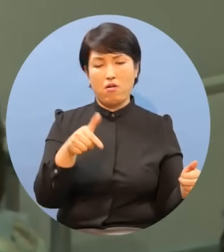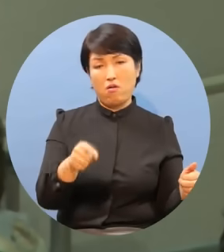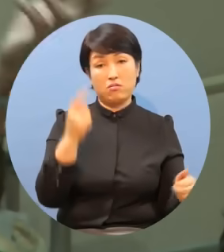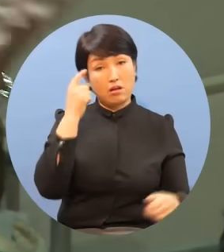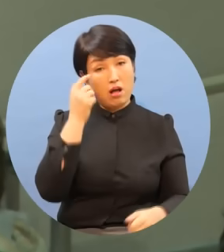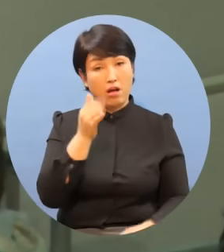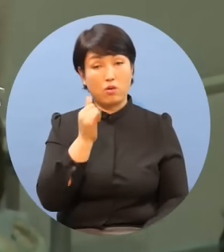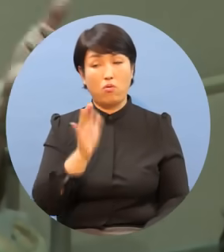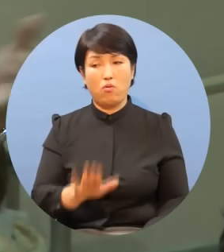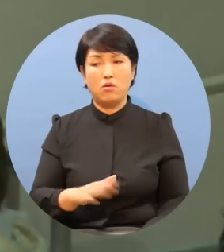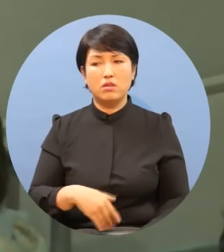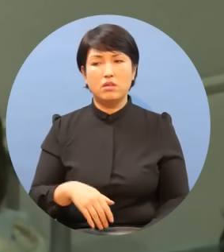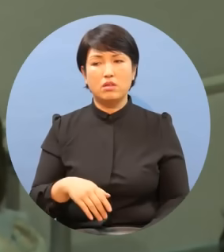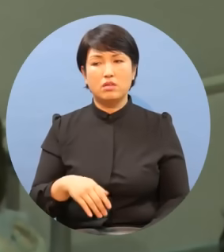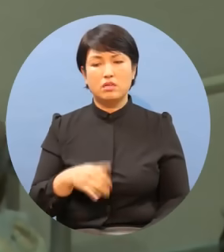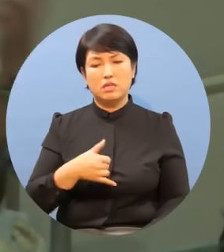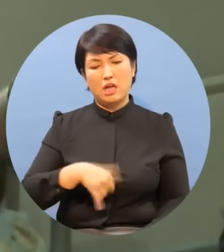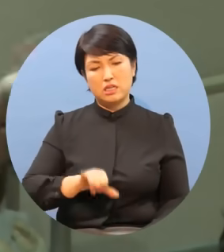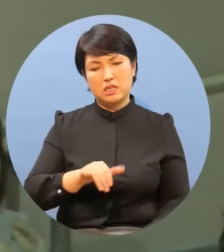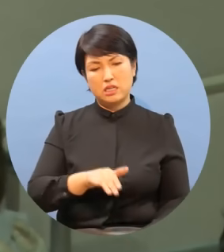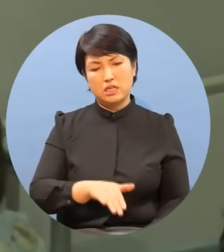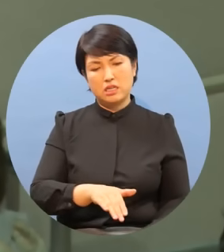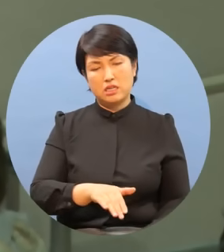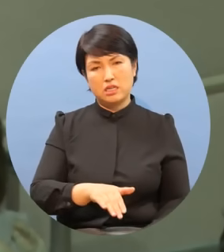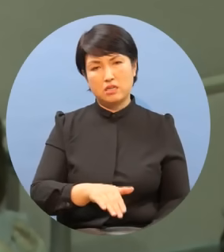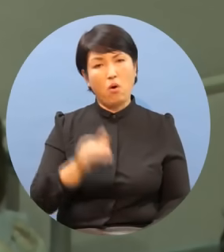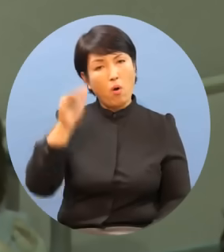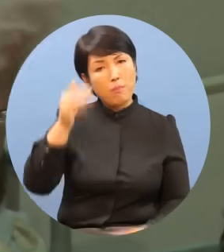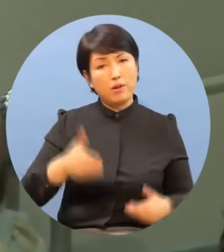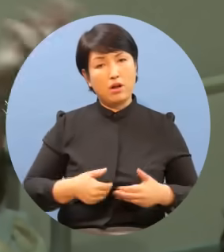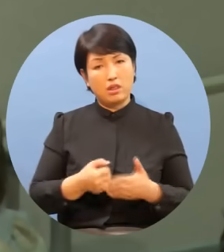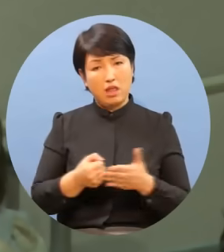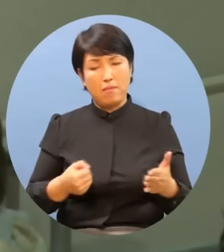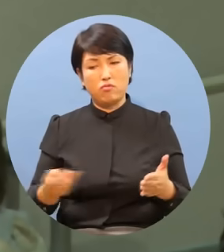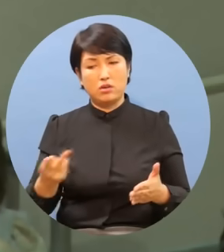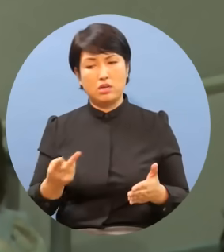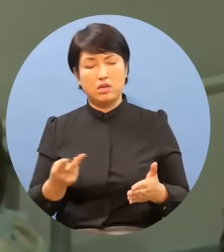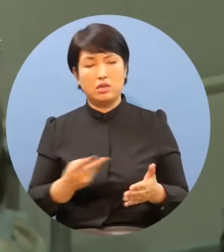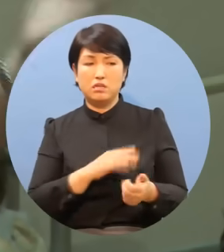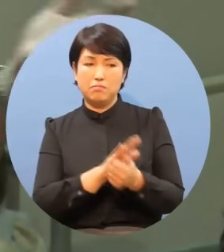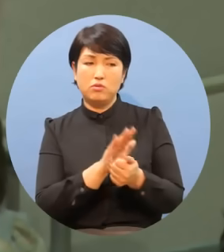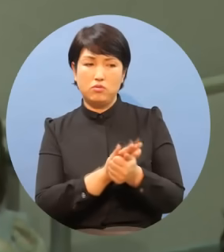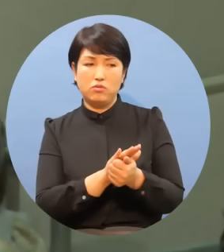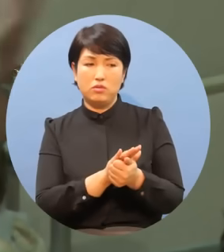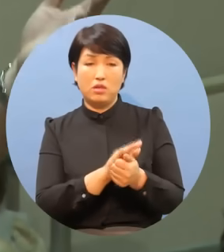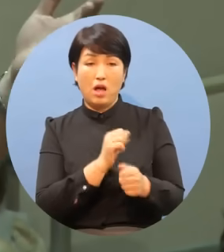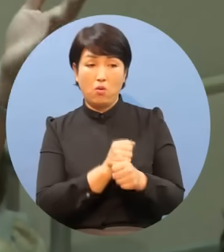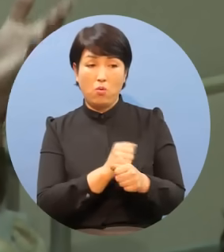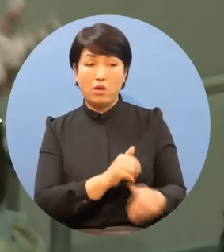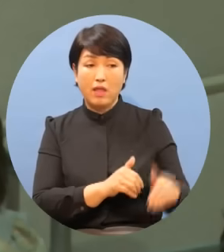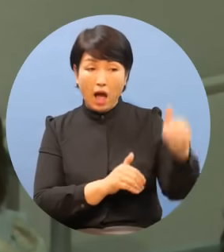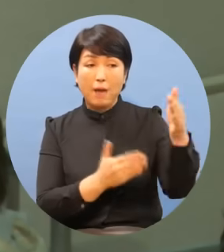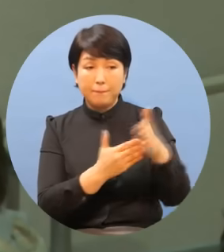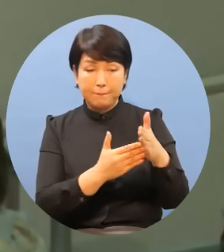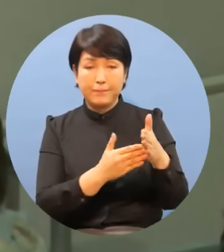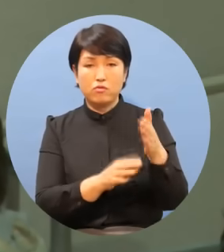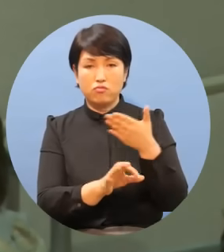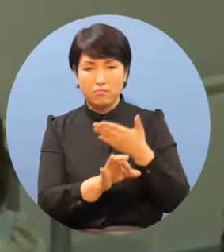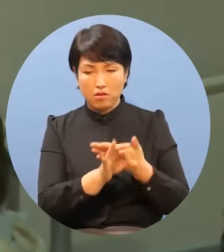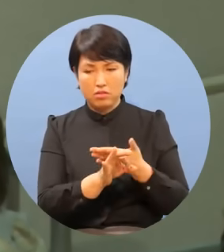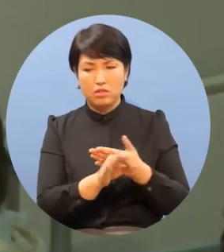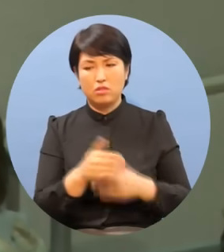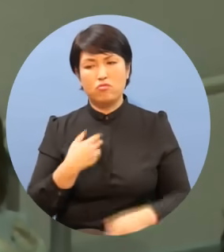때까지는 어차피 엄마 아빠가 같이 지원을 해줘야 되니까 그때까지는 같이 살다가 애들이 좀 크면은